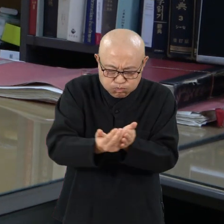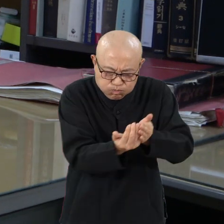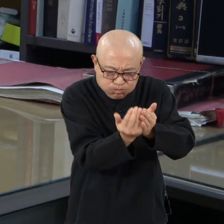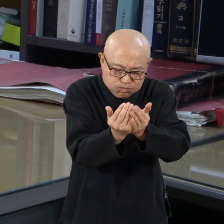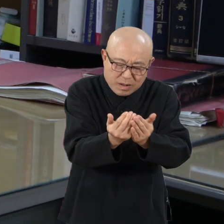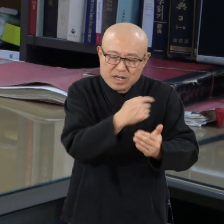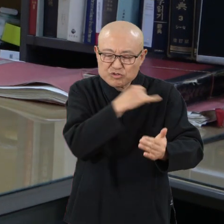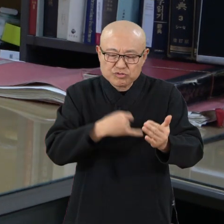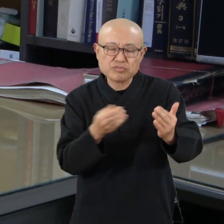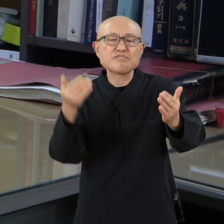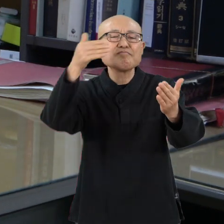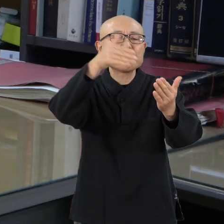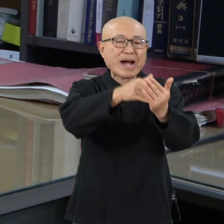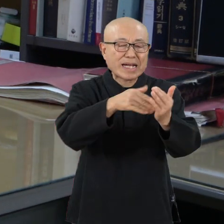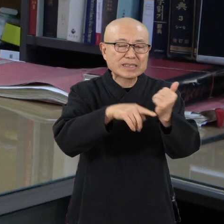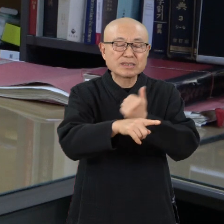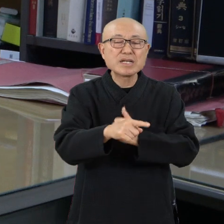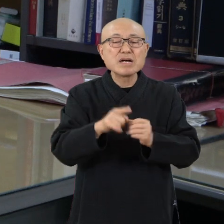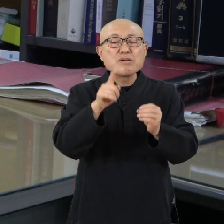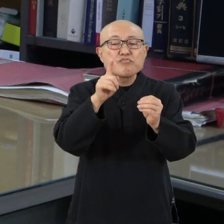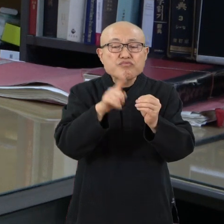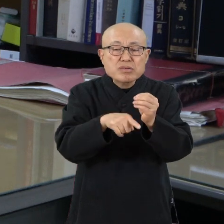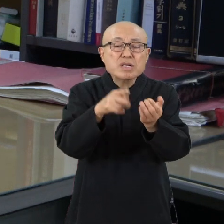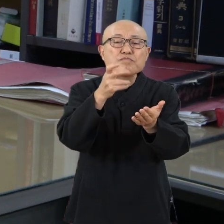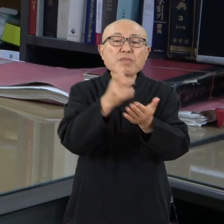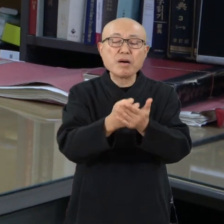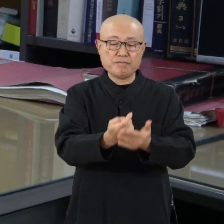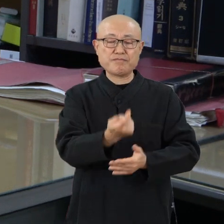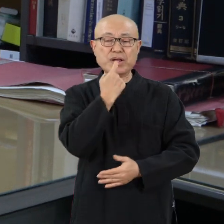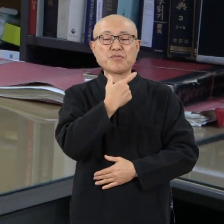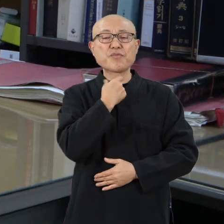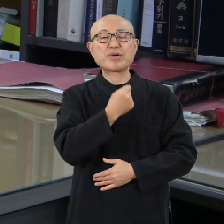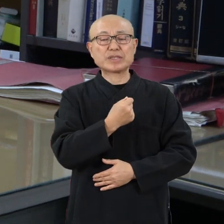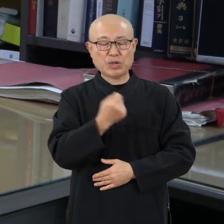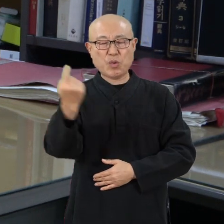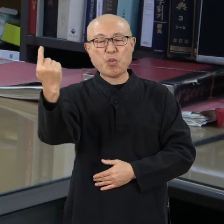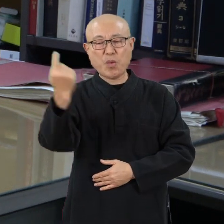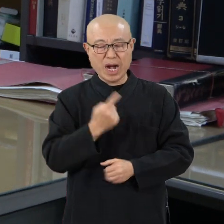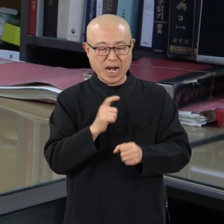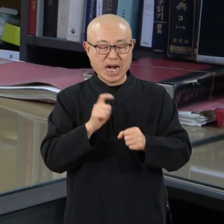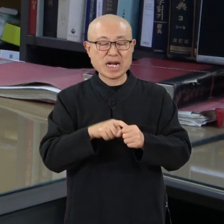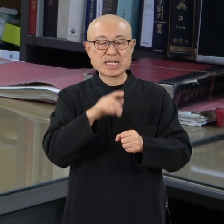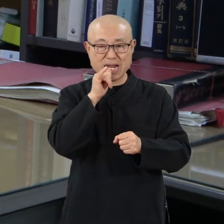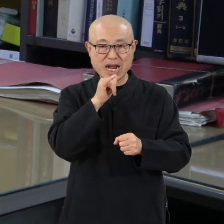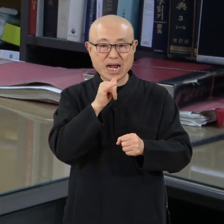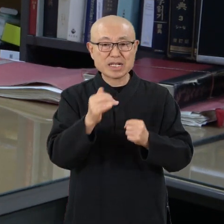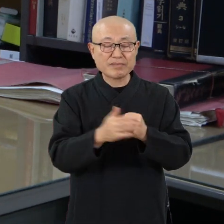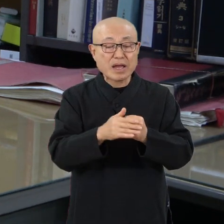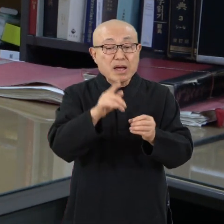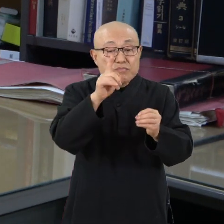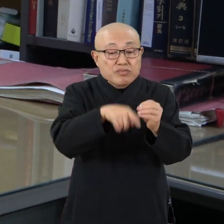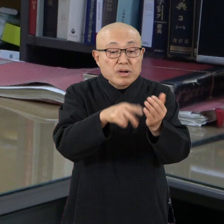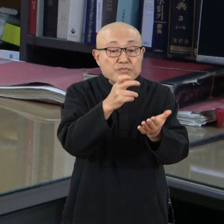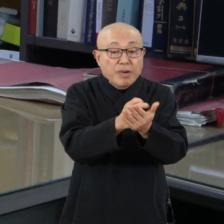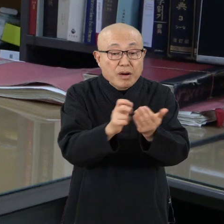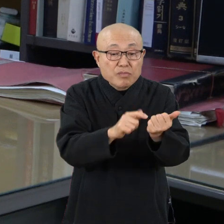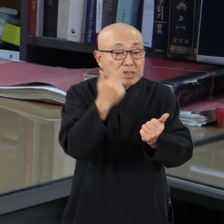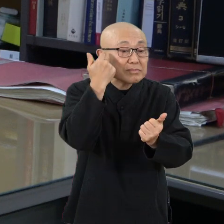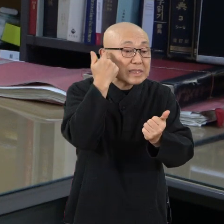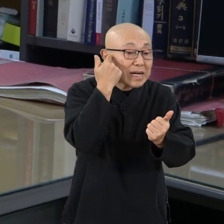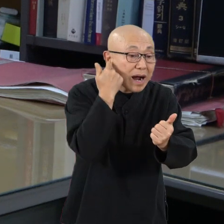것은 불법의 대의를 찾아서 왔습니다. 큰 뜻, 그 불법의 큰 뜻은 무엇입니까?